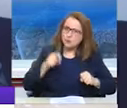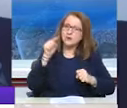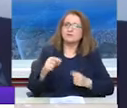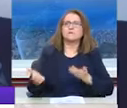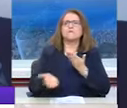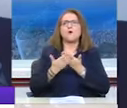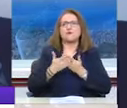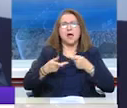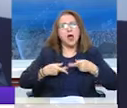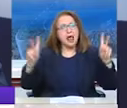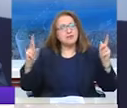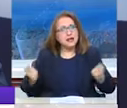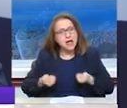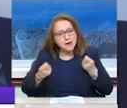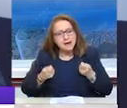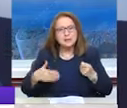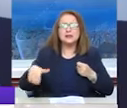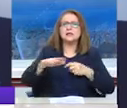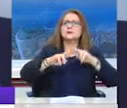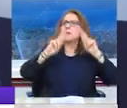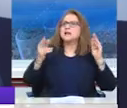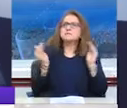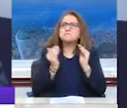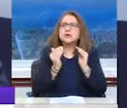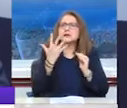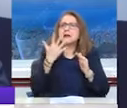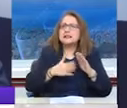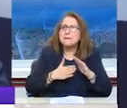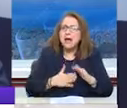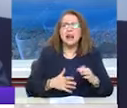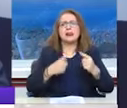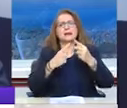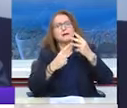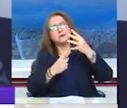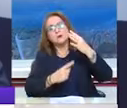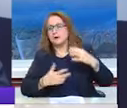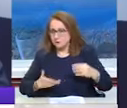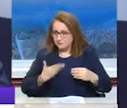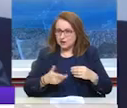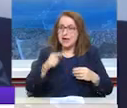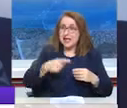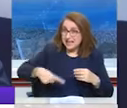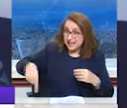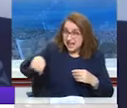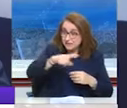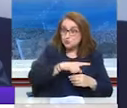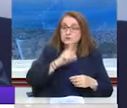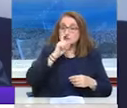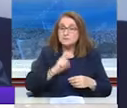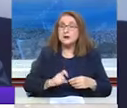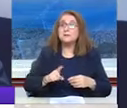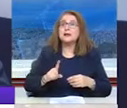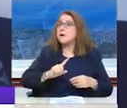Υπουργείων Εργασίας, Ανάπτυξης και Οικονομικών. Επαναλαμβάνω ότι και για αυτούς ισχύει η ρήτρα